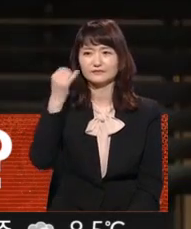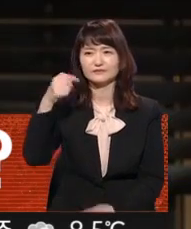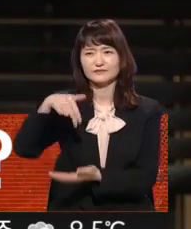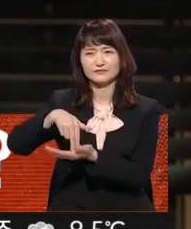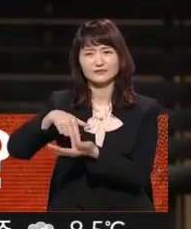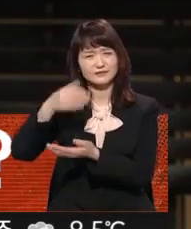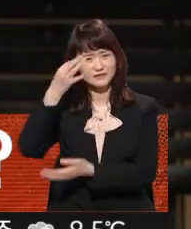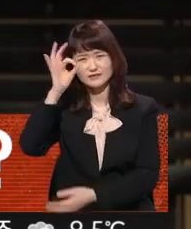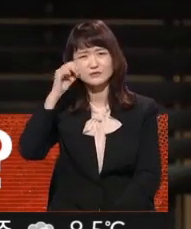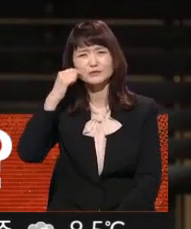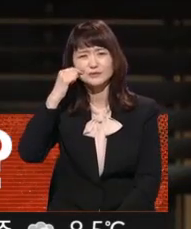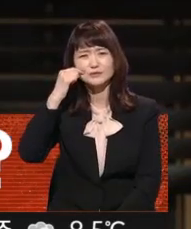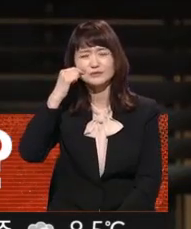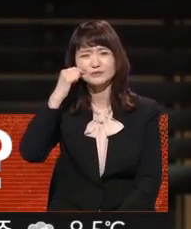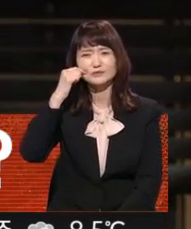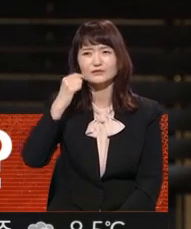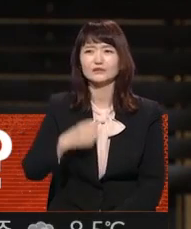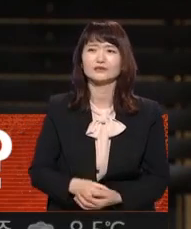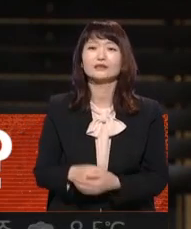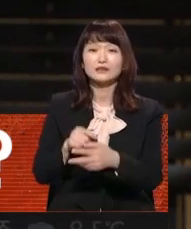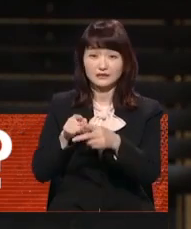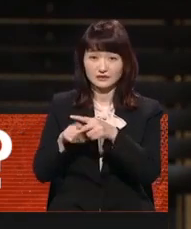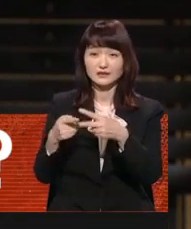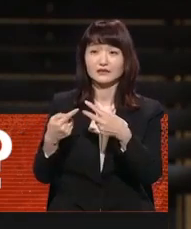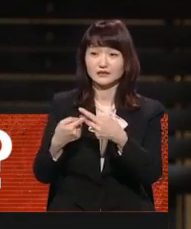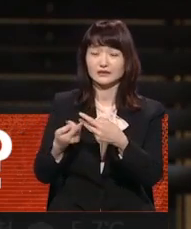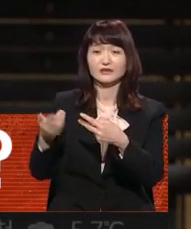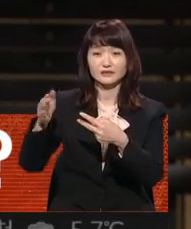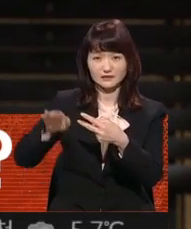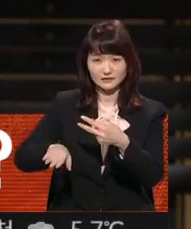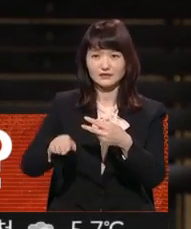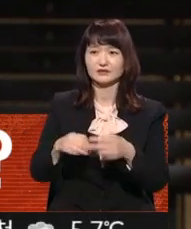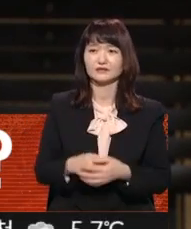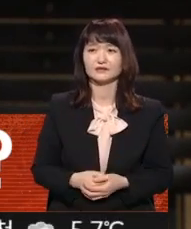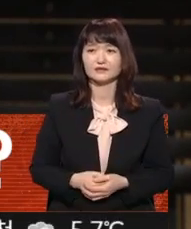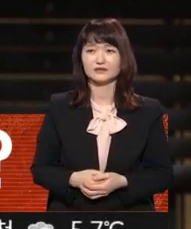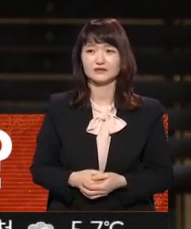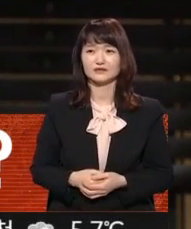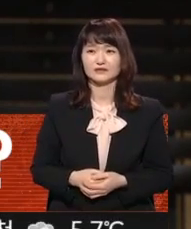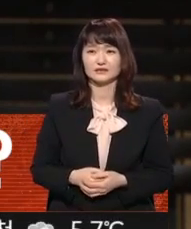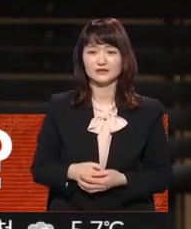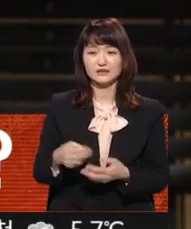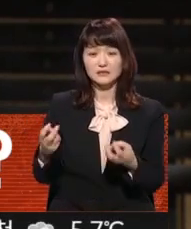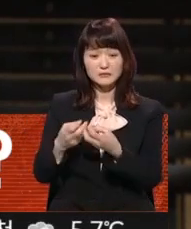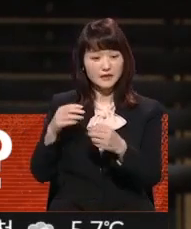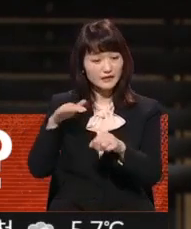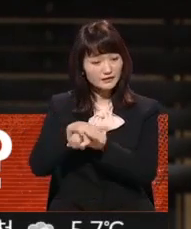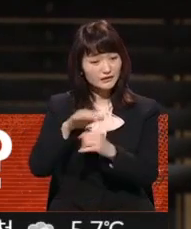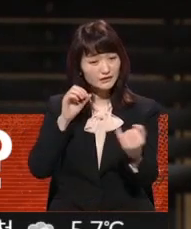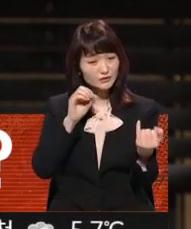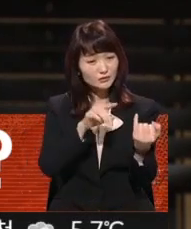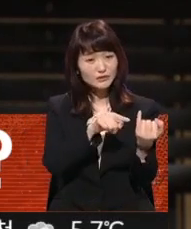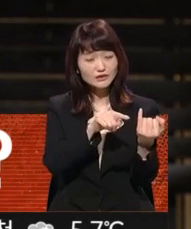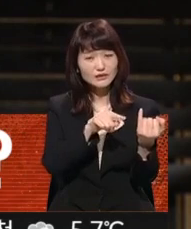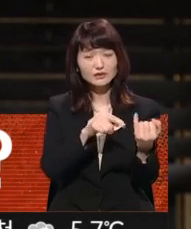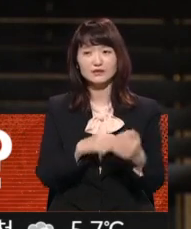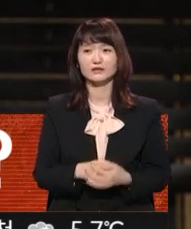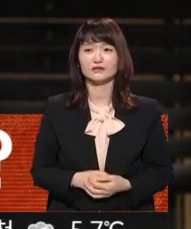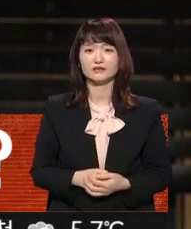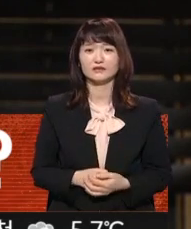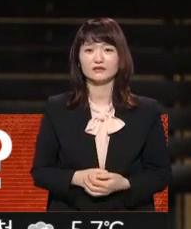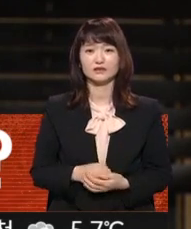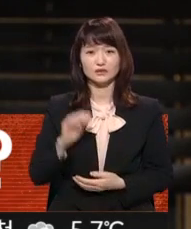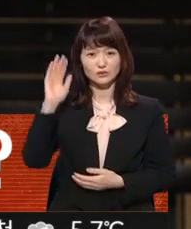받아들일 거 맞아요 맞는데 이해는 하는데요 그렇게 이렇게 다가가기 시작하면 진짜 며느리뿐만 아니라 요즘